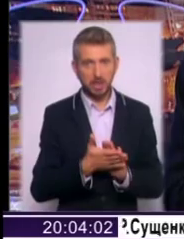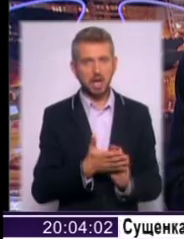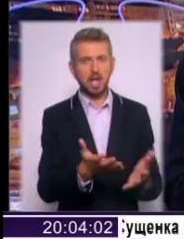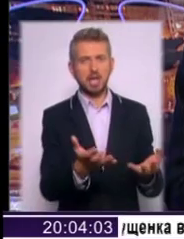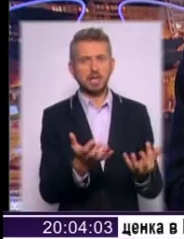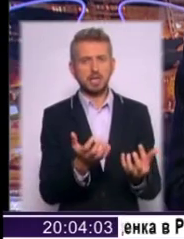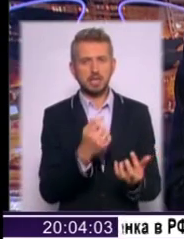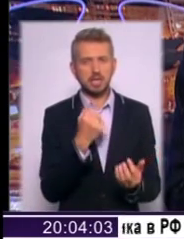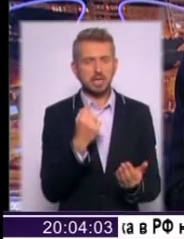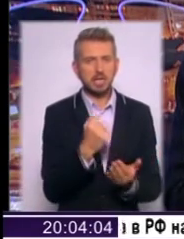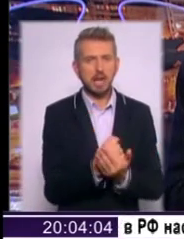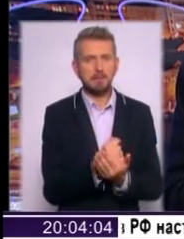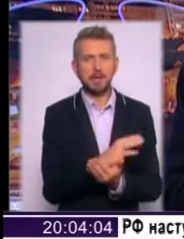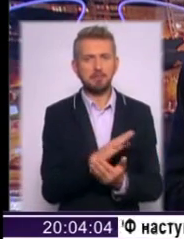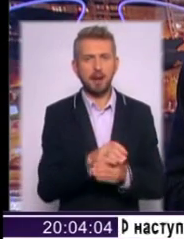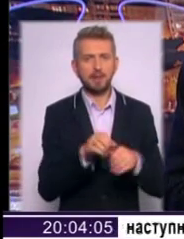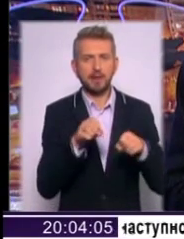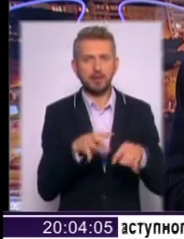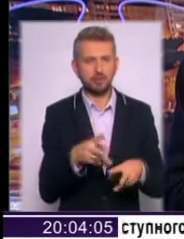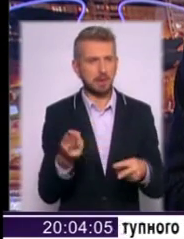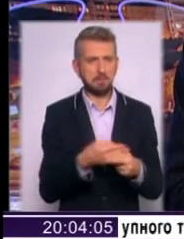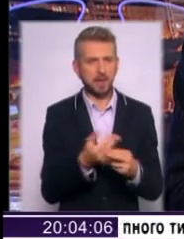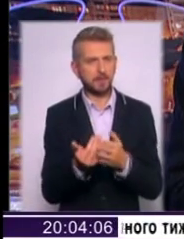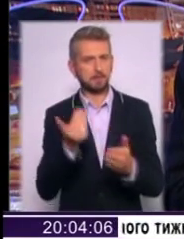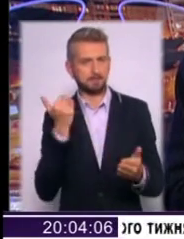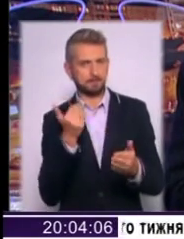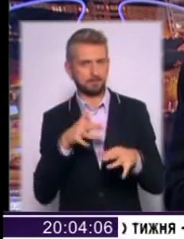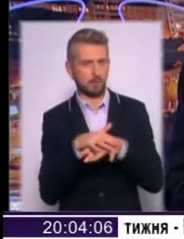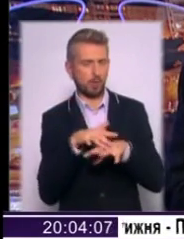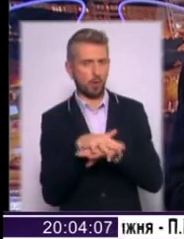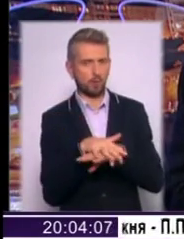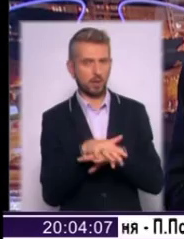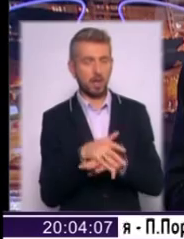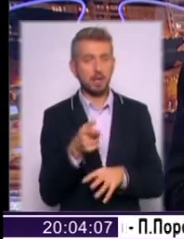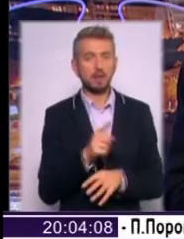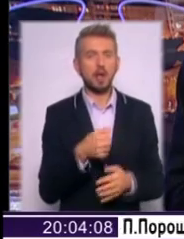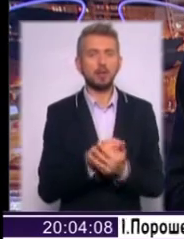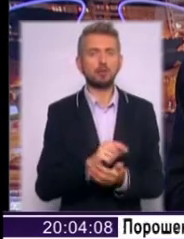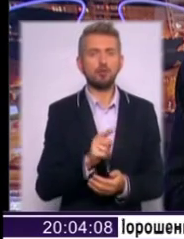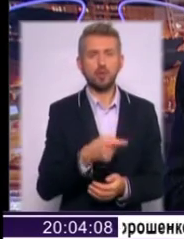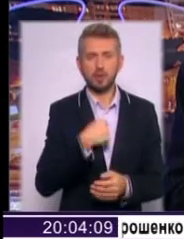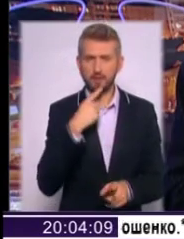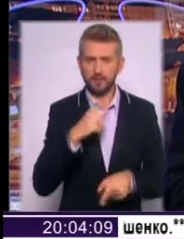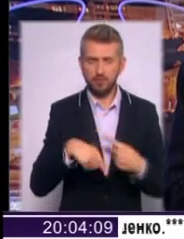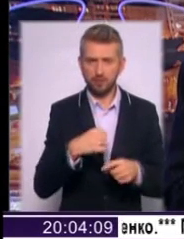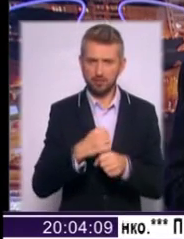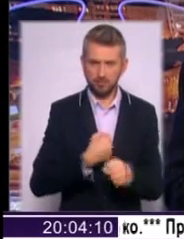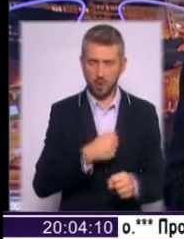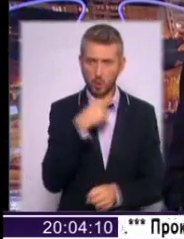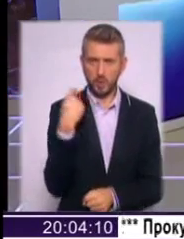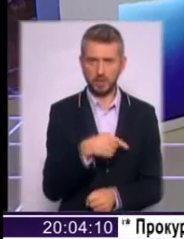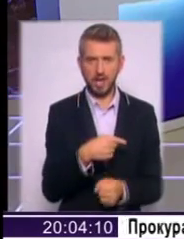приймати рішень непрорахованих. Це те, до чого нас весь час штовхає Росія різного